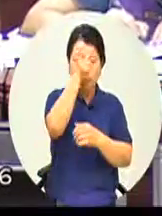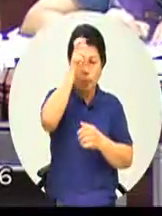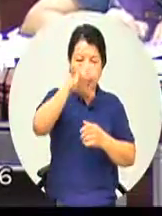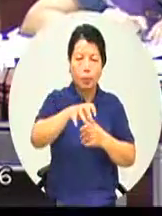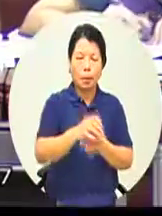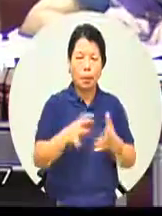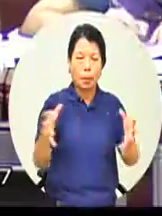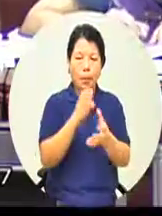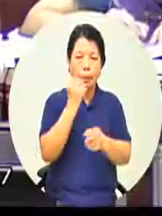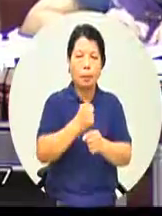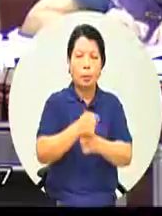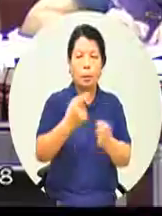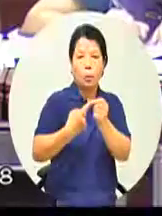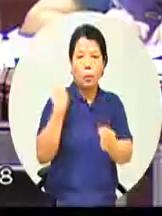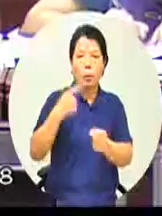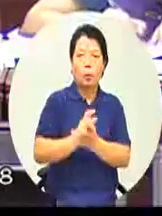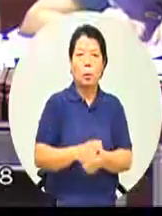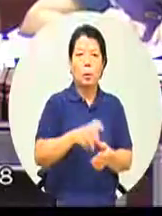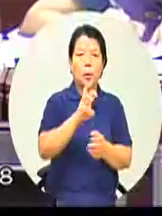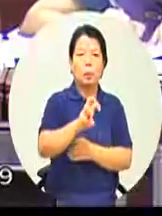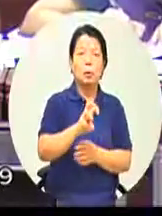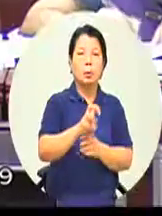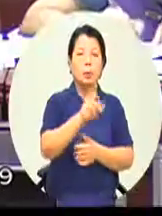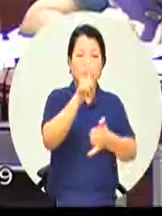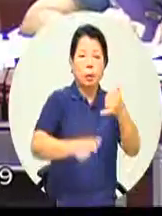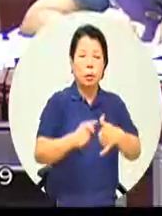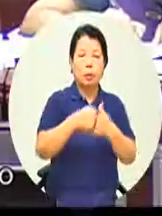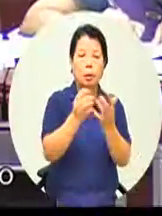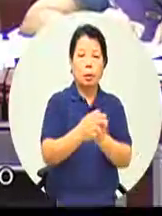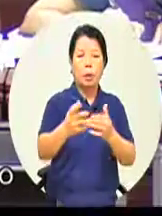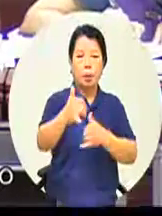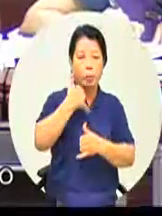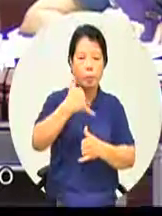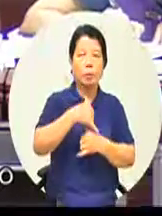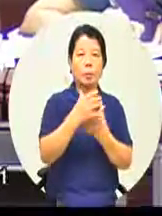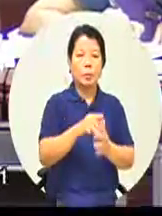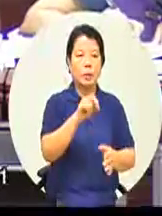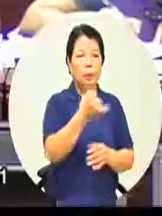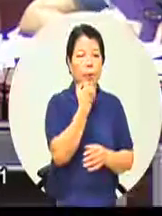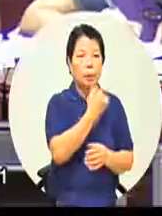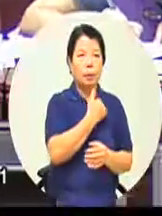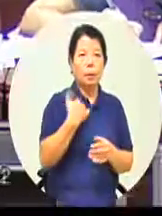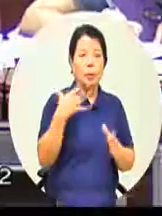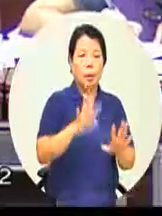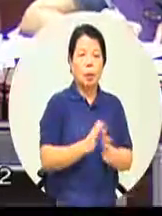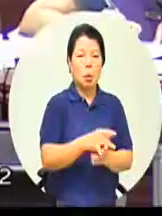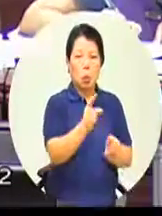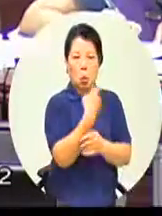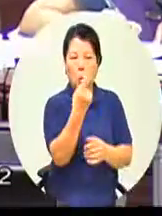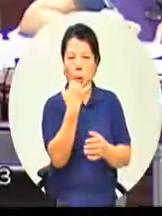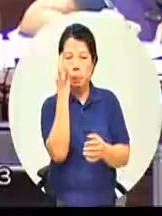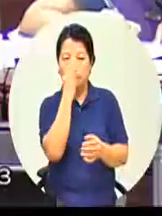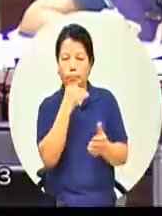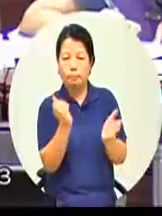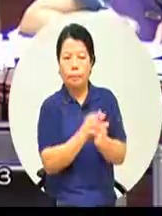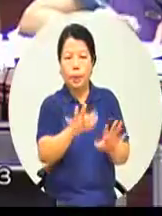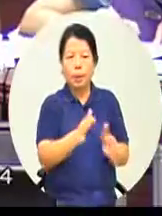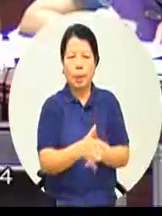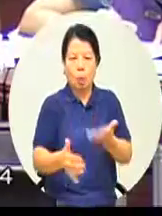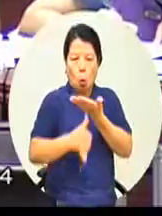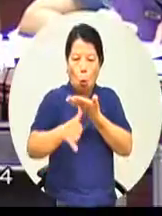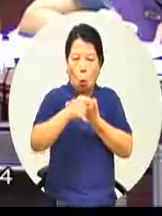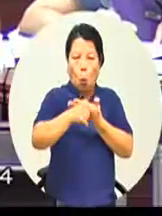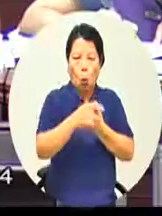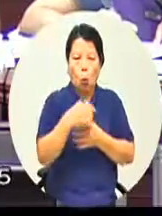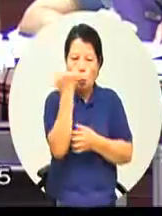去年来讲，我们有30件通报，就是我们线报给他们说这里可能一个源头可以找得到后面的这个毒贩了。